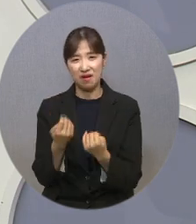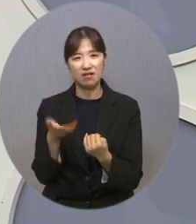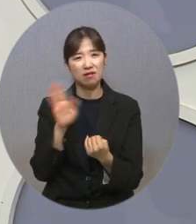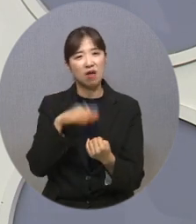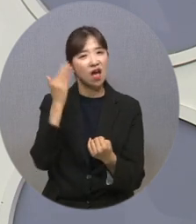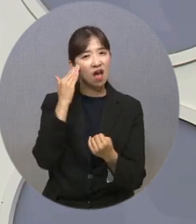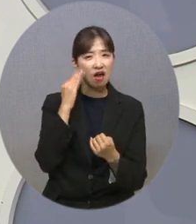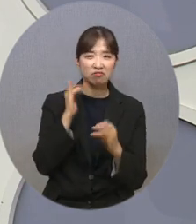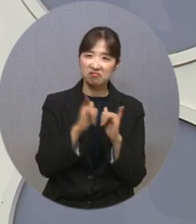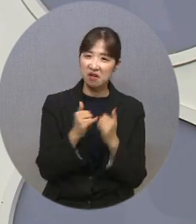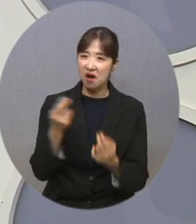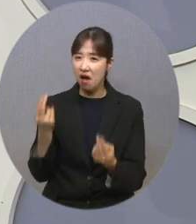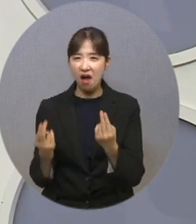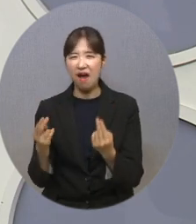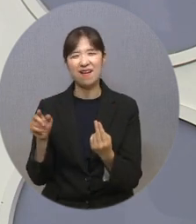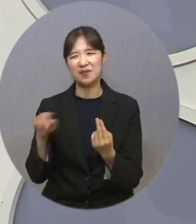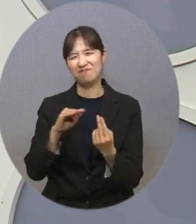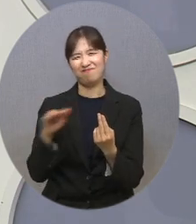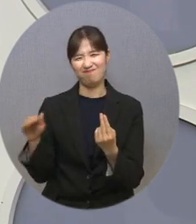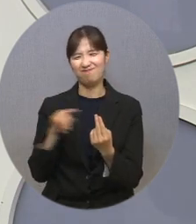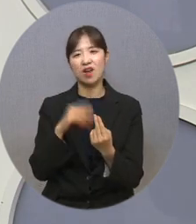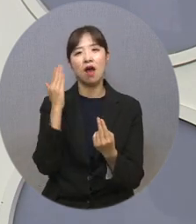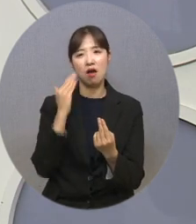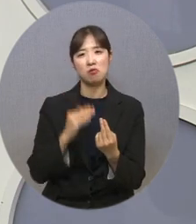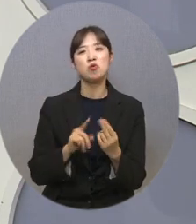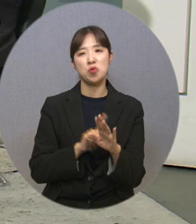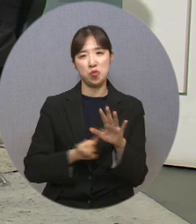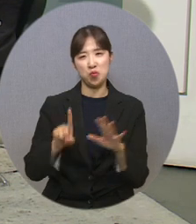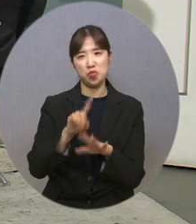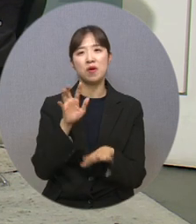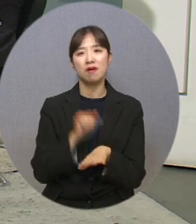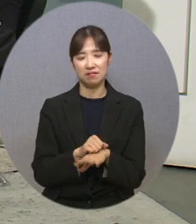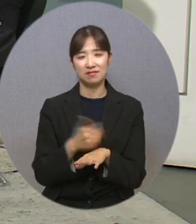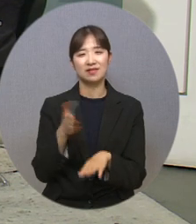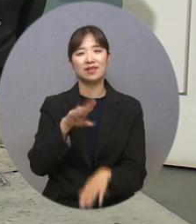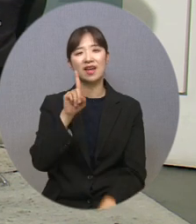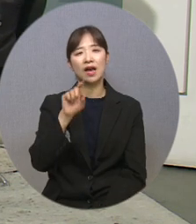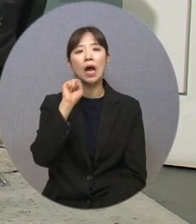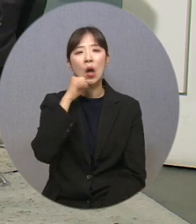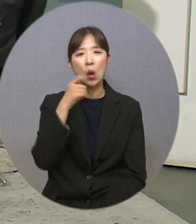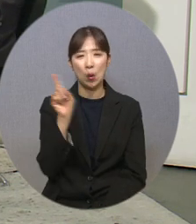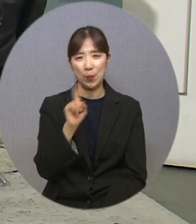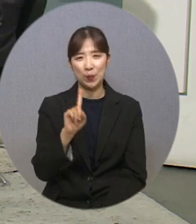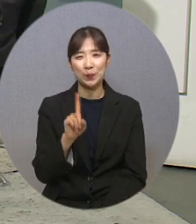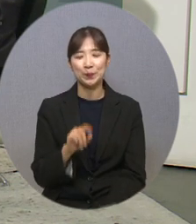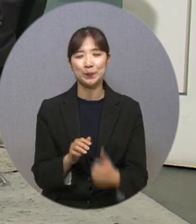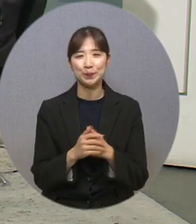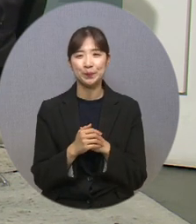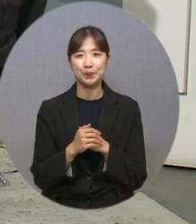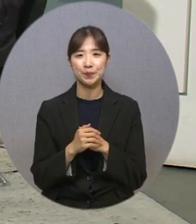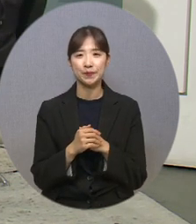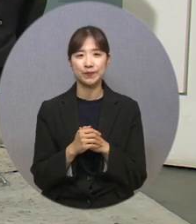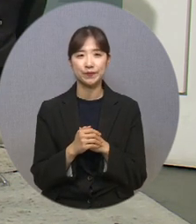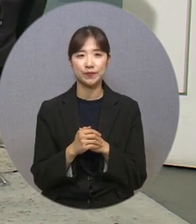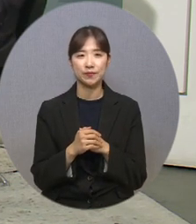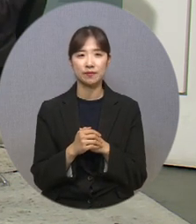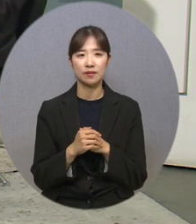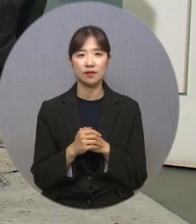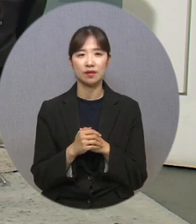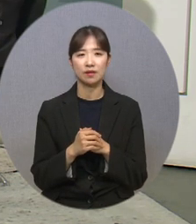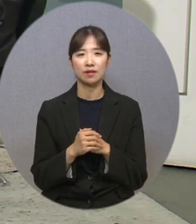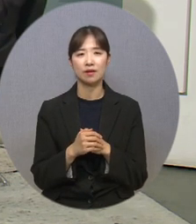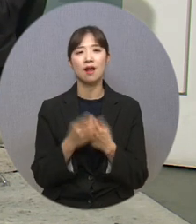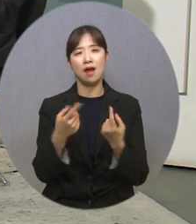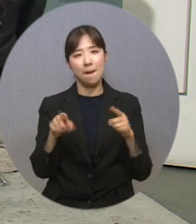사람이 그래도 뛰어나다. 근데 한 가지 어려운 게 있습니다. 제가 미국 생활하면 느낀 건데 다